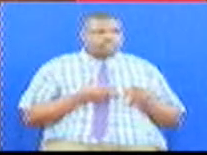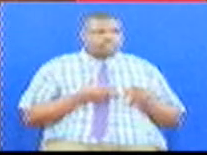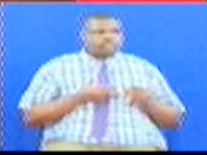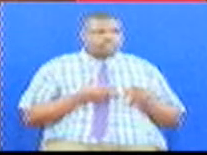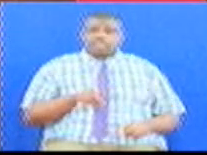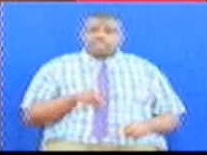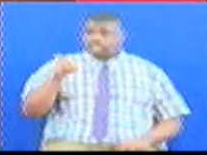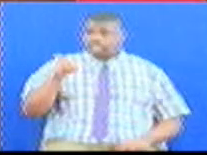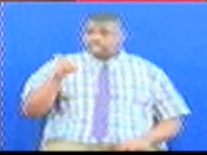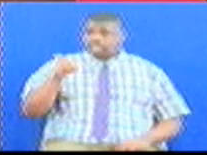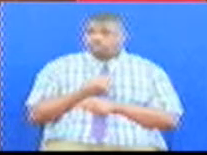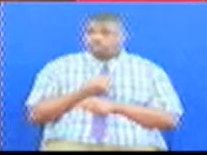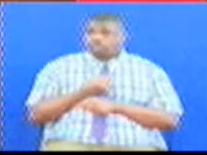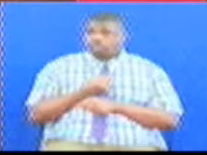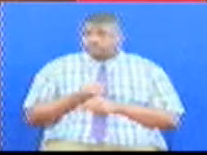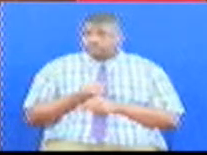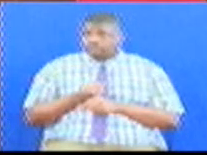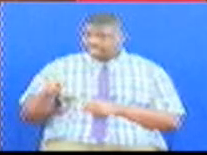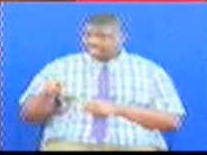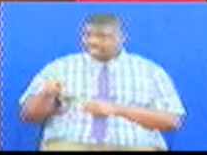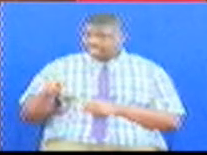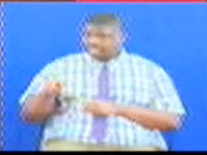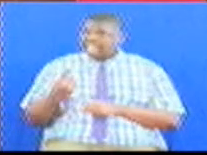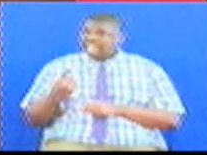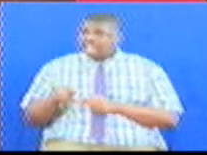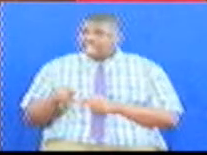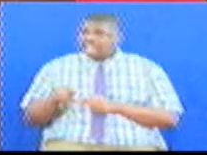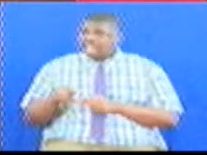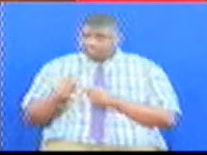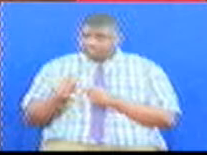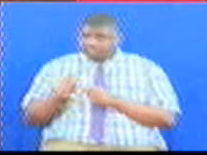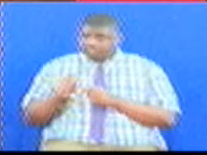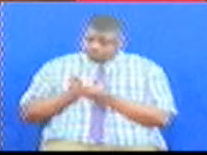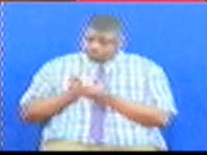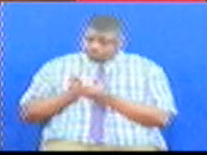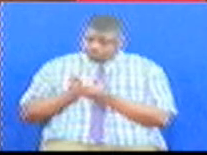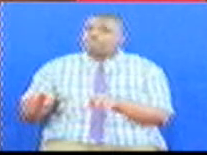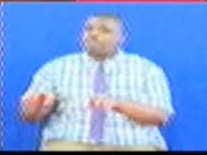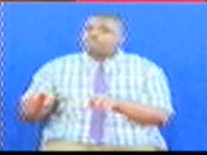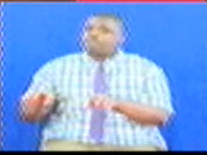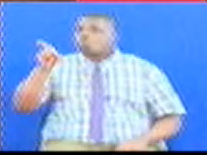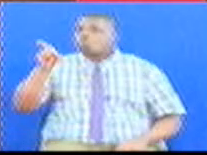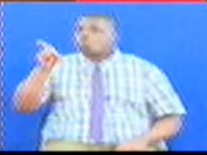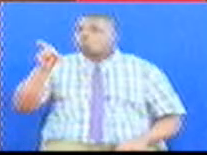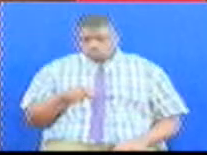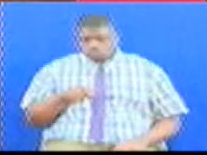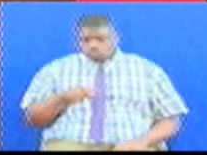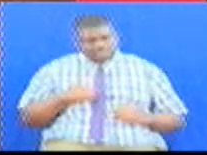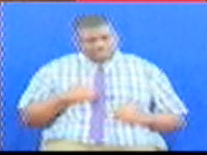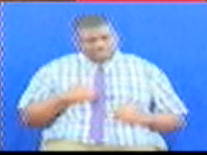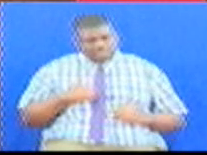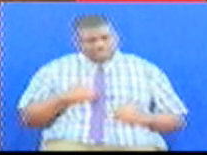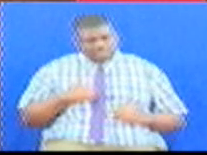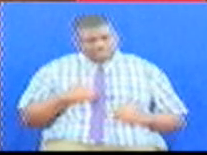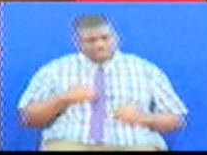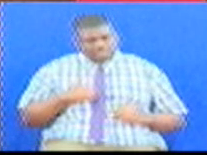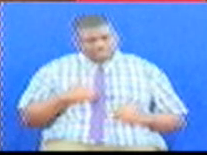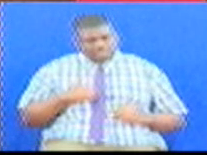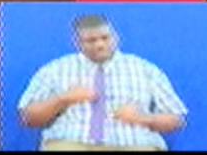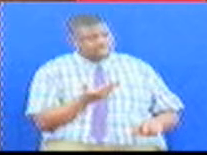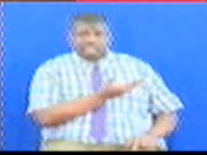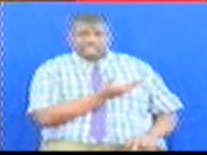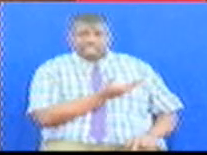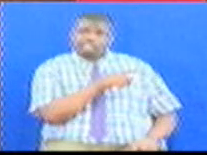Parliamentary Draftman, nani anaenda kureview huko? Na wasiwasi tunaweza tukafanya sheria nyingine hapa kwenye kufanya revision huko